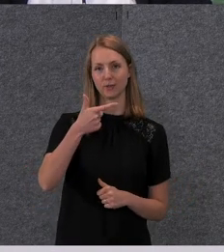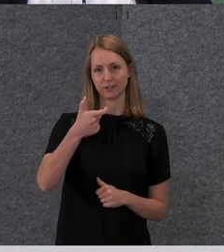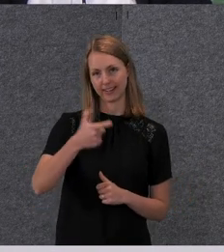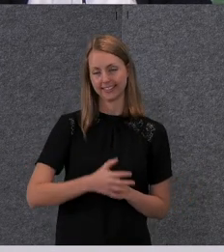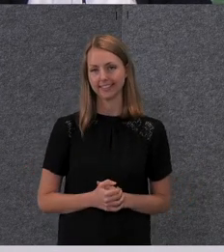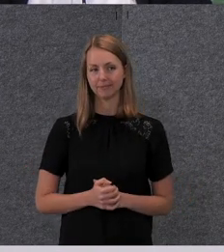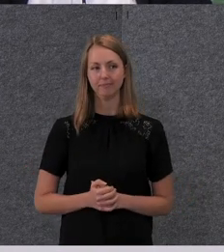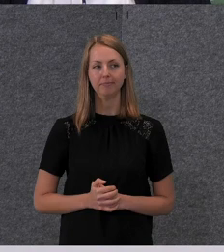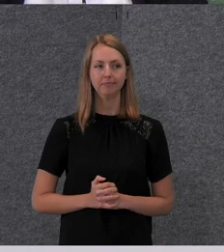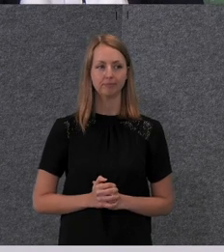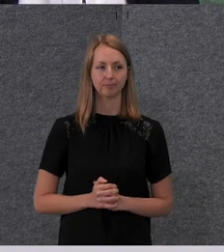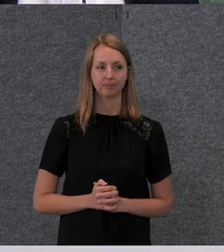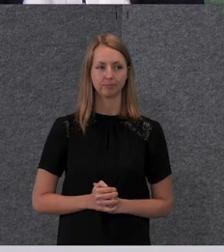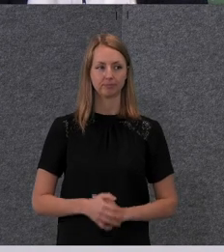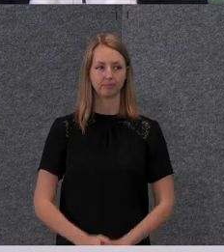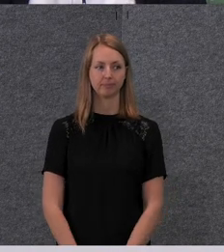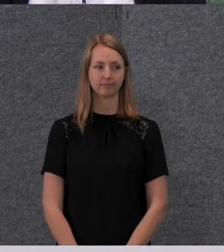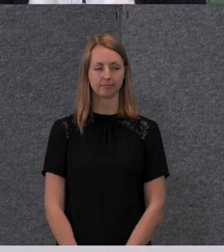21.